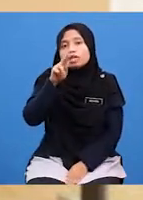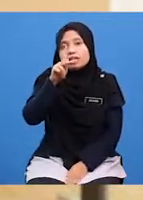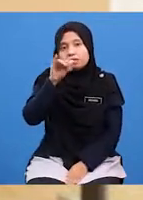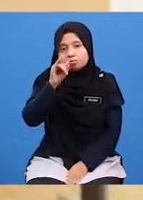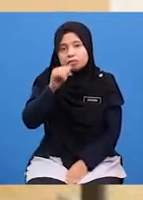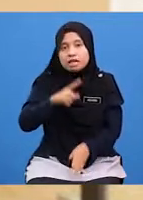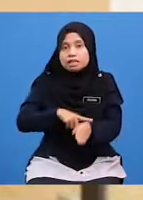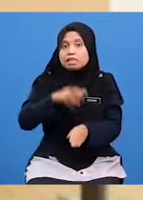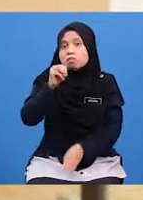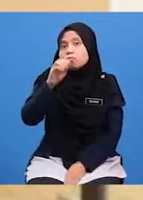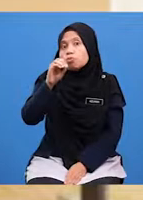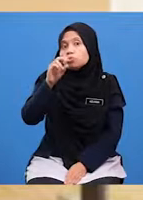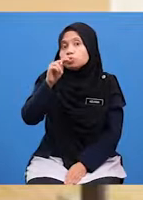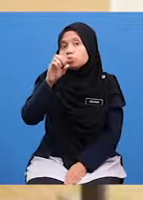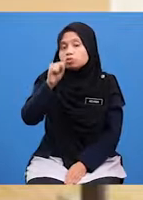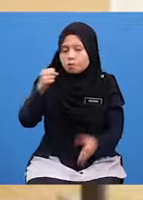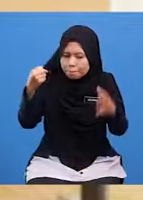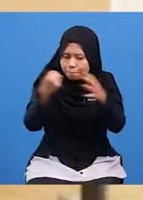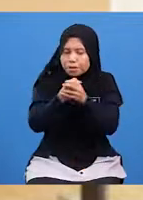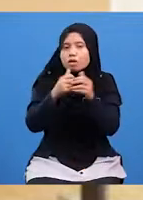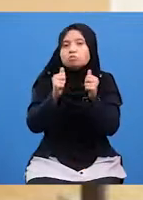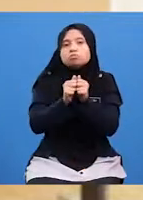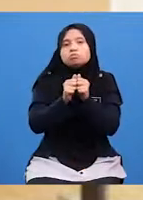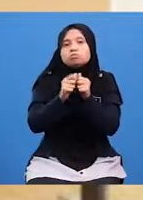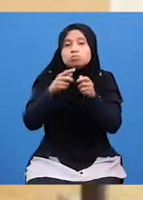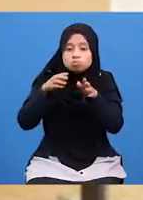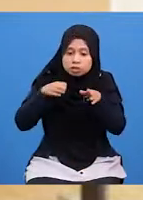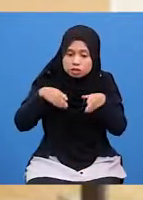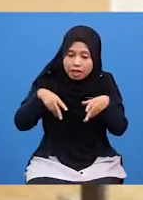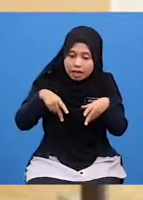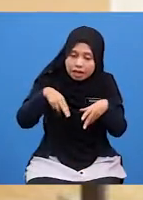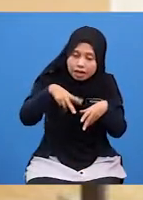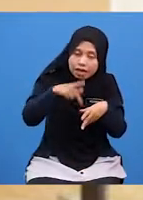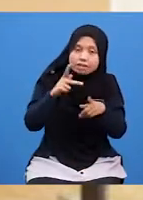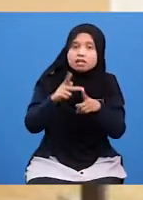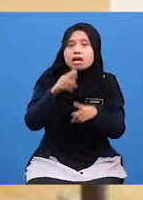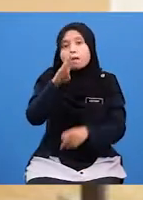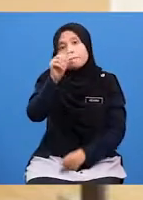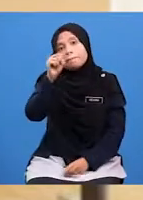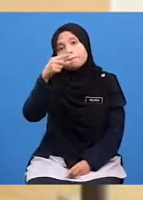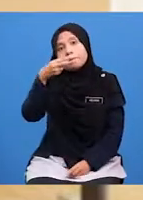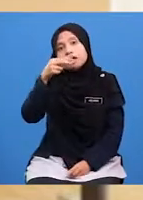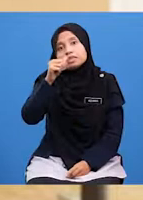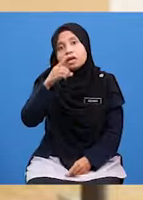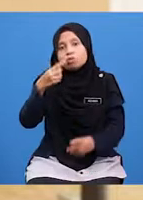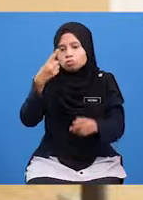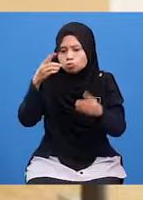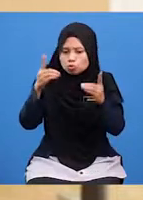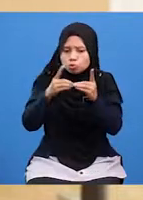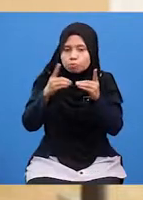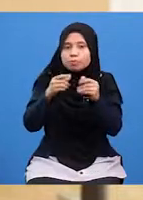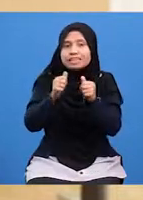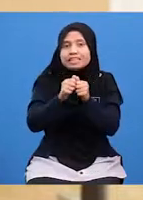Di Mosul, ia bergabung dengan kafilah lain yang menuju ke selatan, ke Baghdad untuk bertemu dengan kafilah